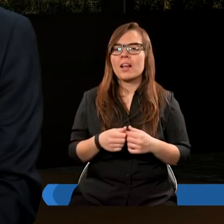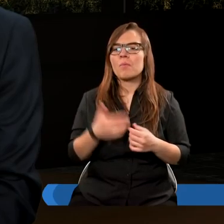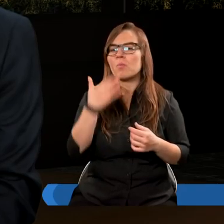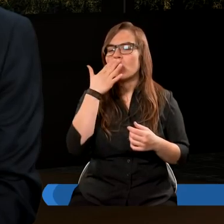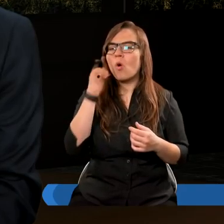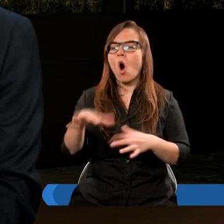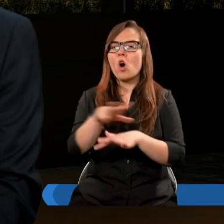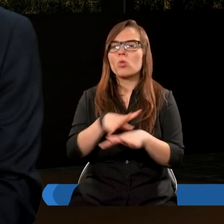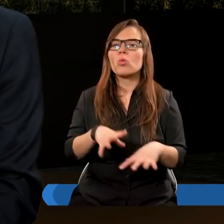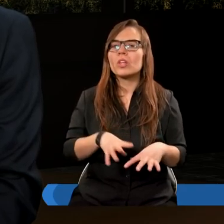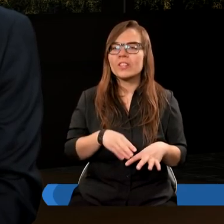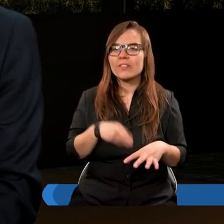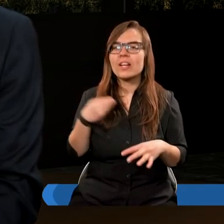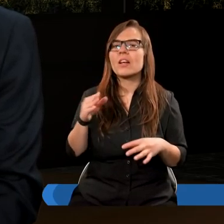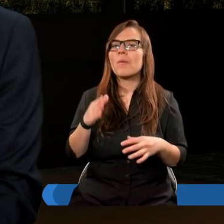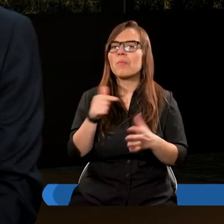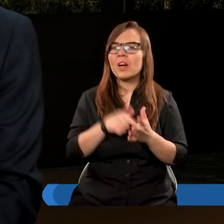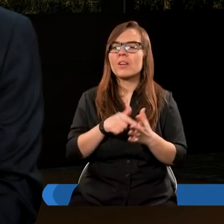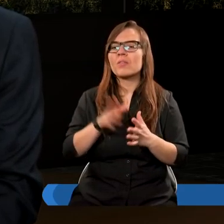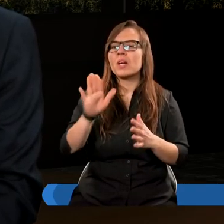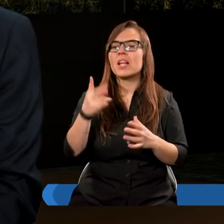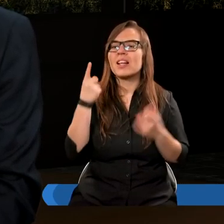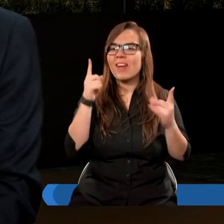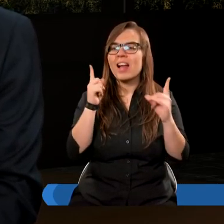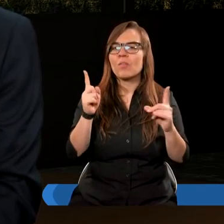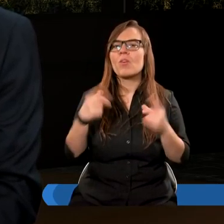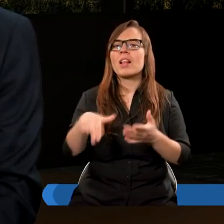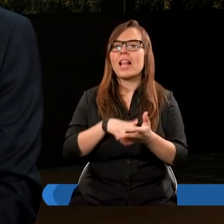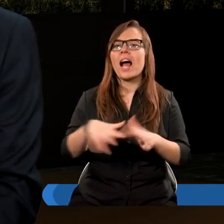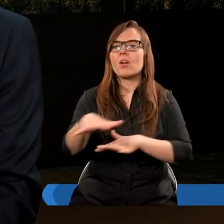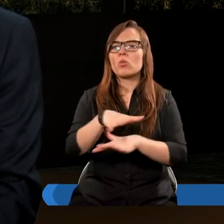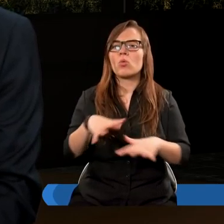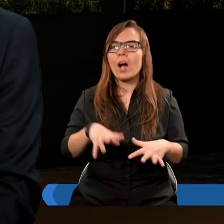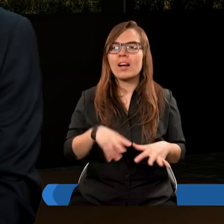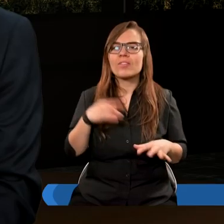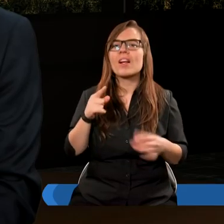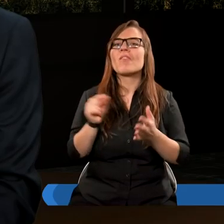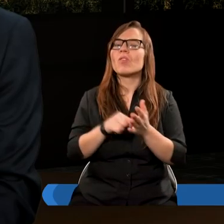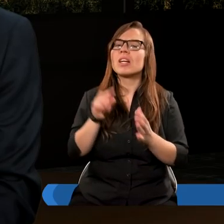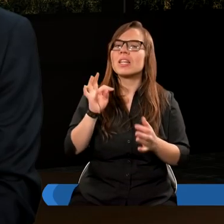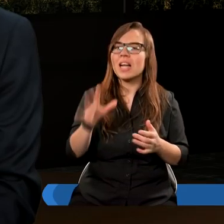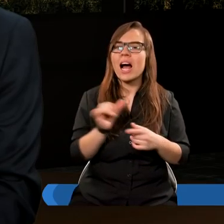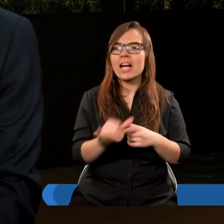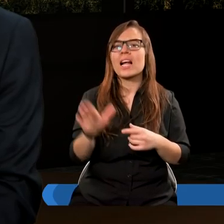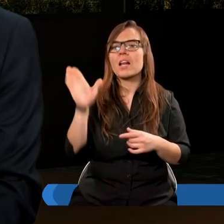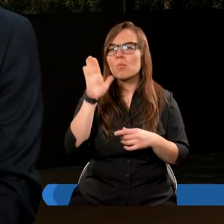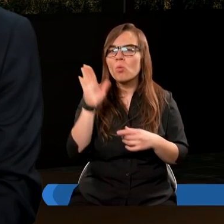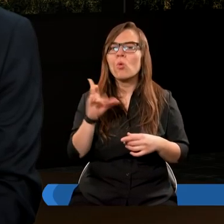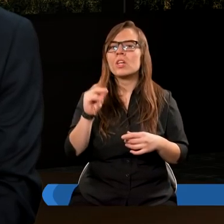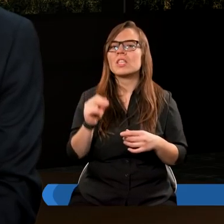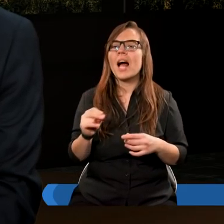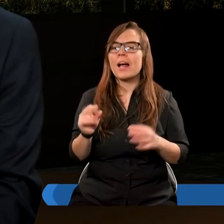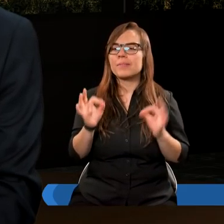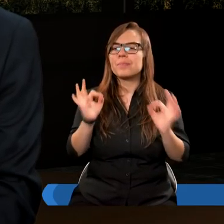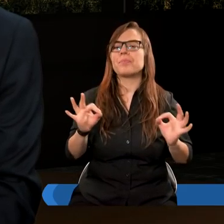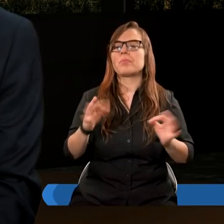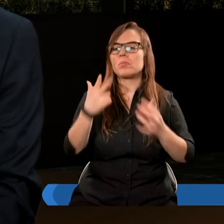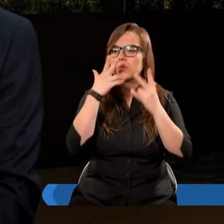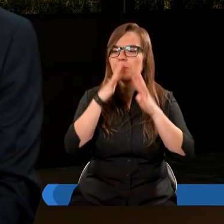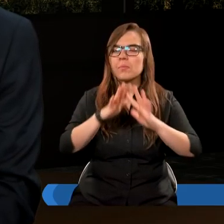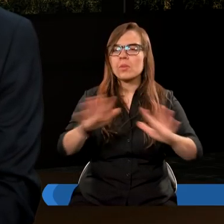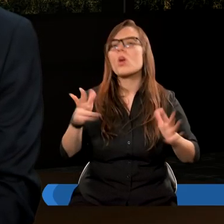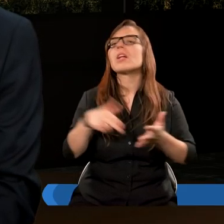mówiąc o Duchu Świętym, On znowu zwraca uwagę na Ducha Świętego. Bo taki jest Bóg, że każdy z nich pokazuje